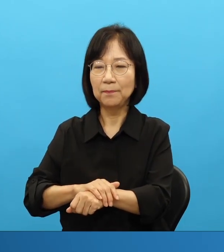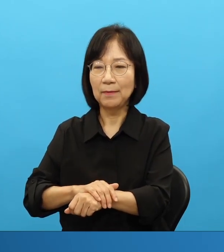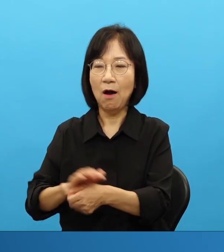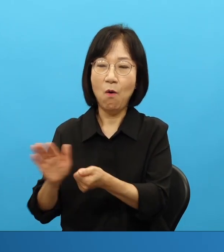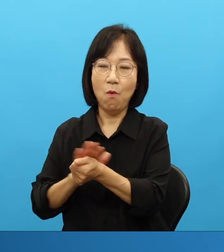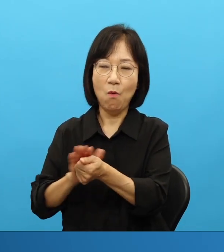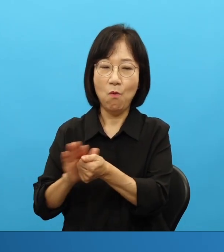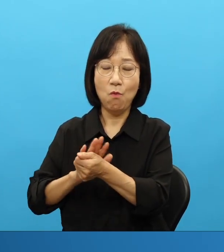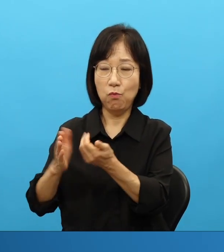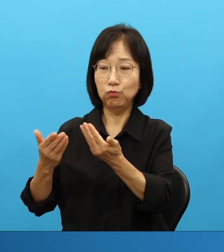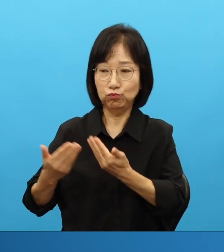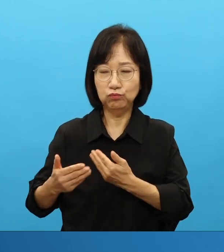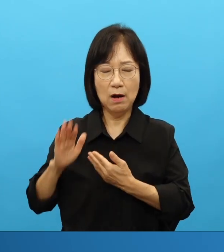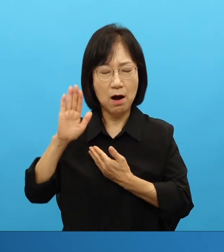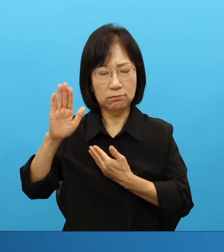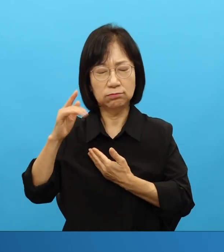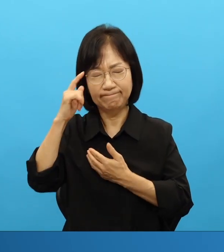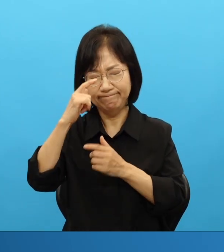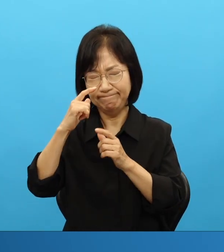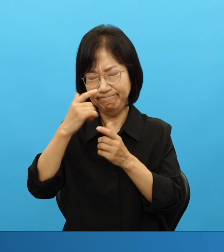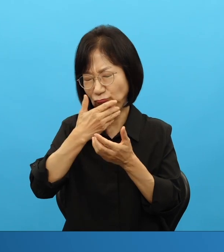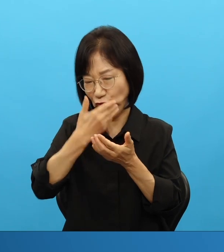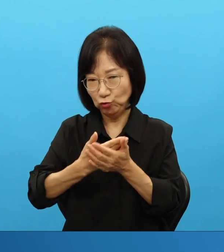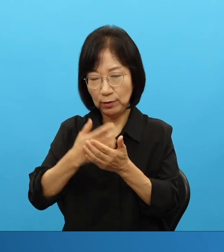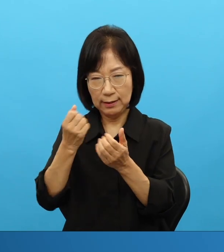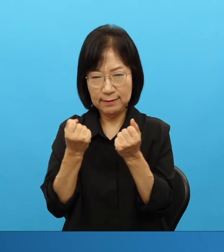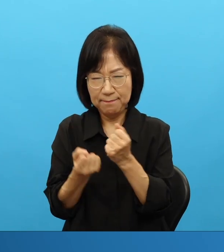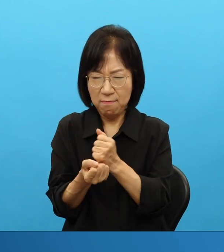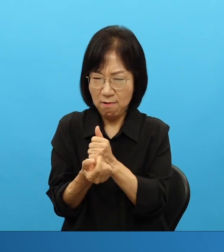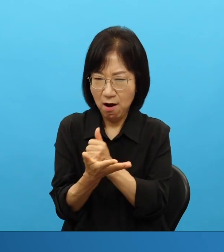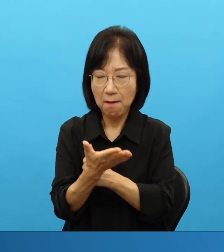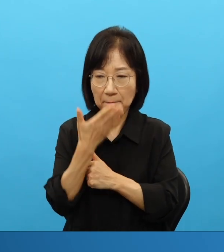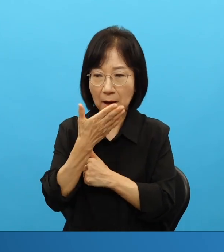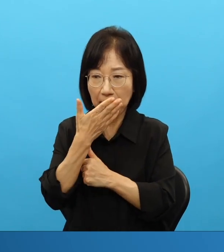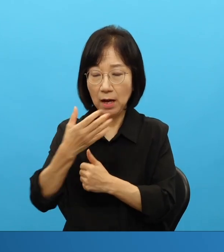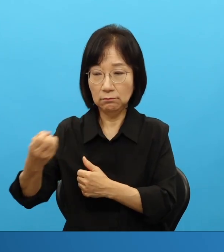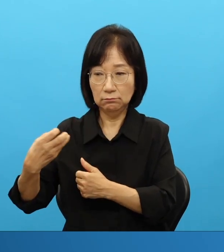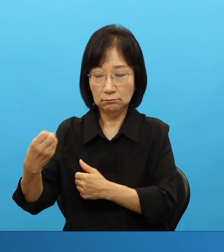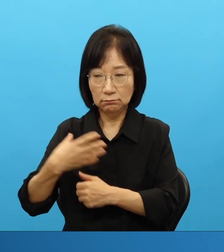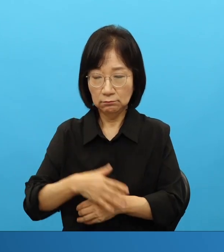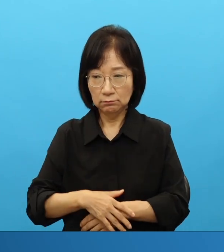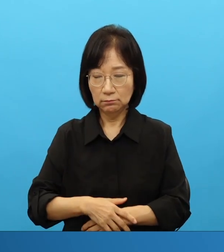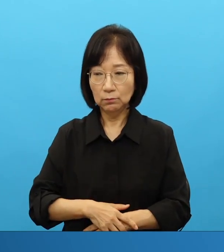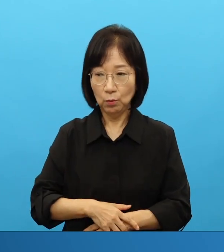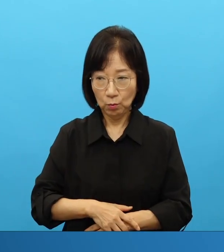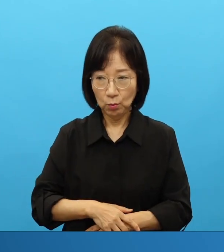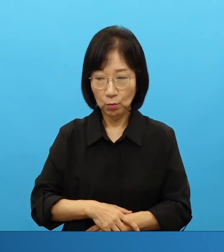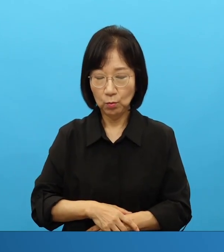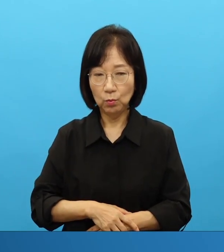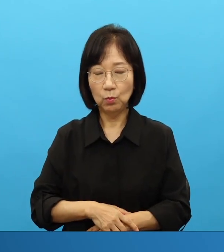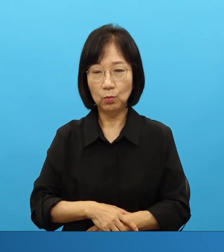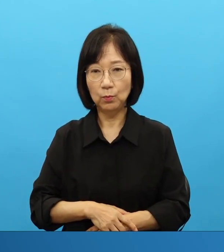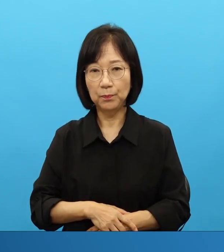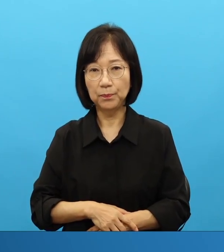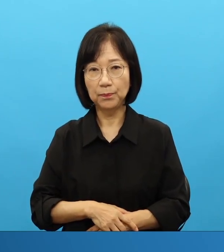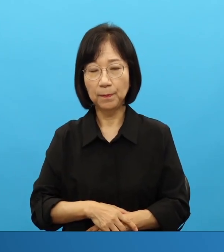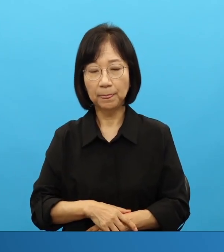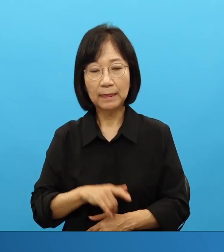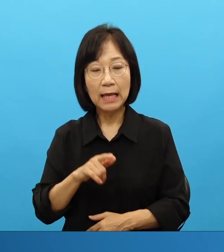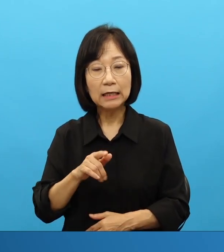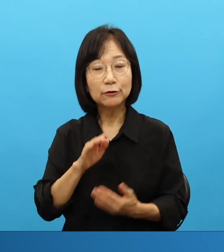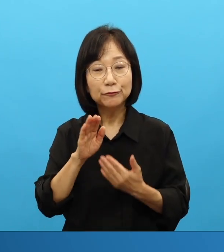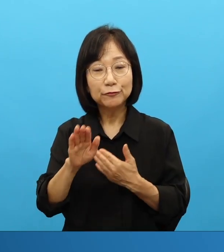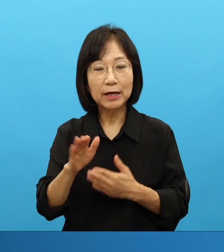very lightly. He could have just been saying this in passing, but he really did express it very much, saying that he was deeply inspired by me. 그래서 내가 이게 복음